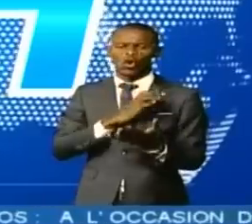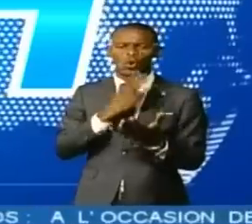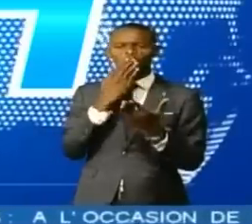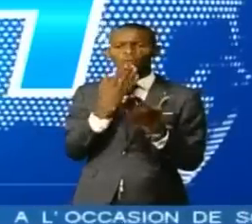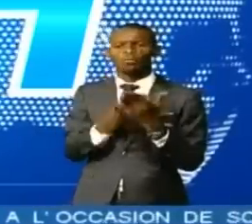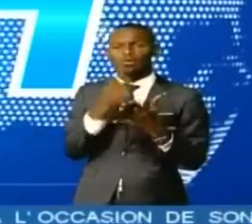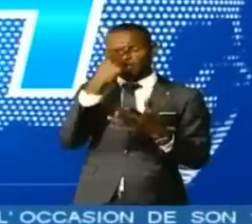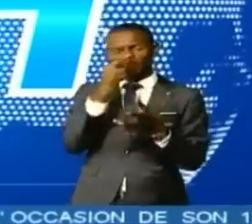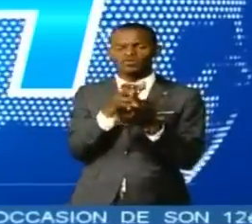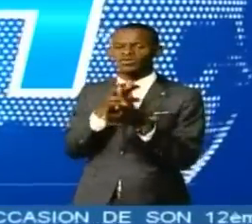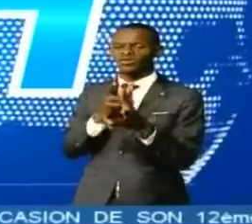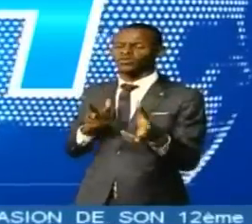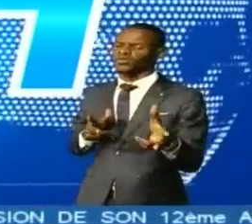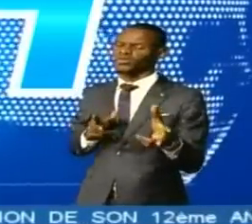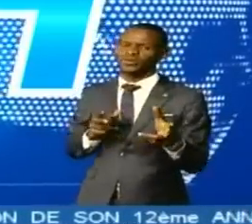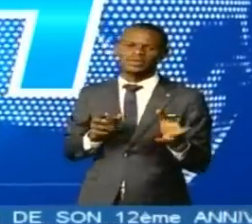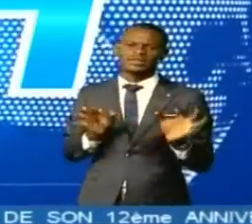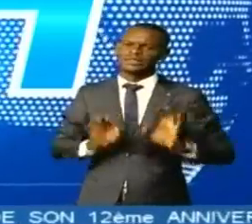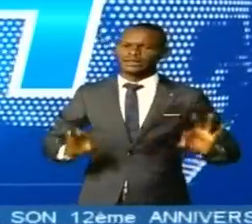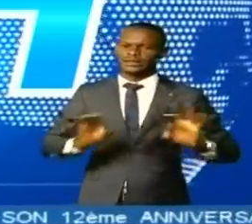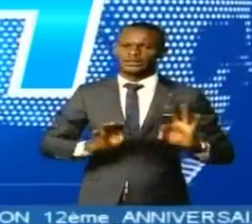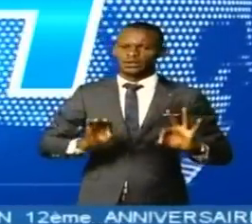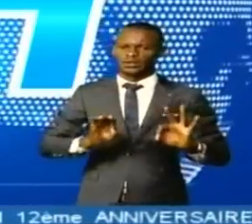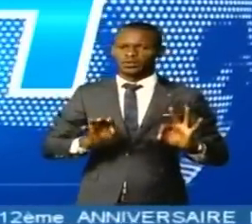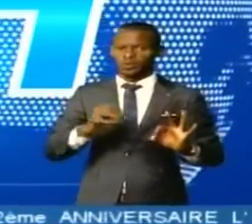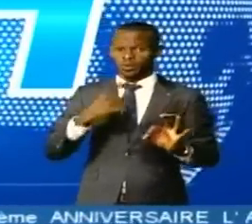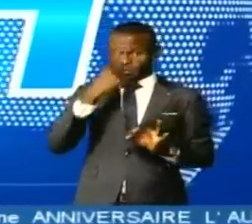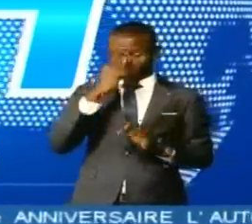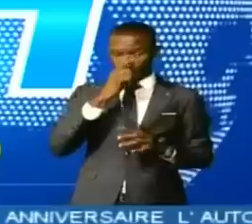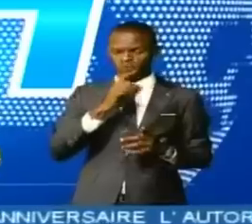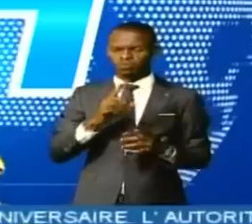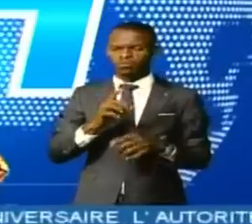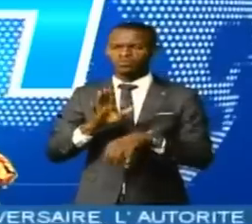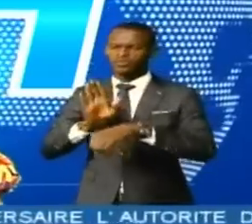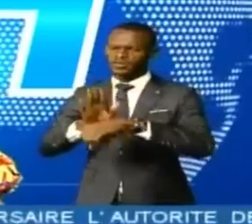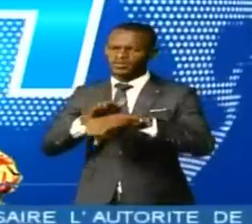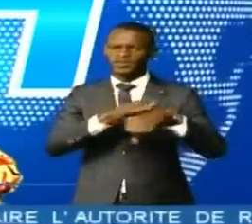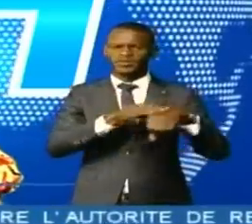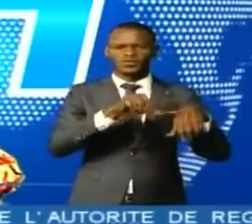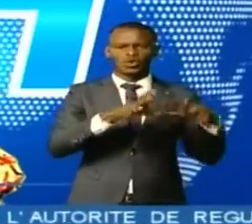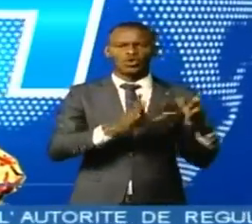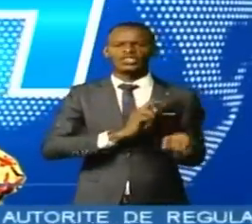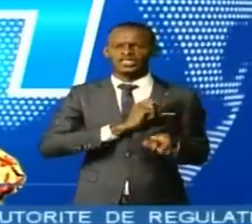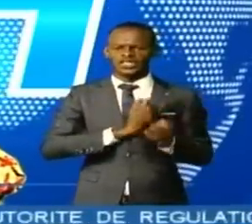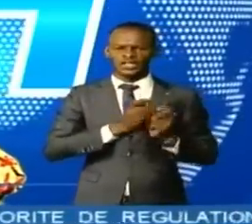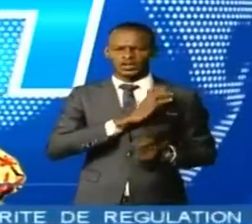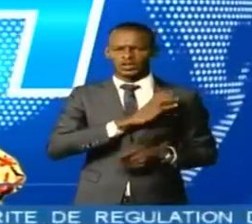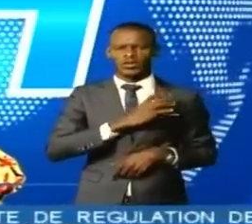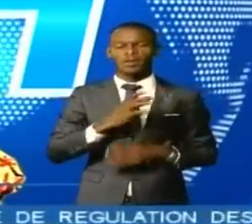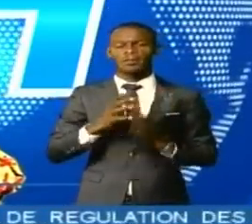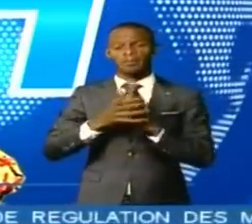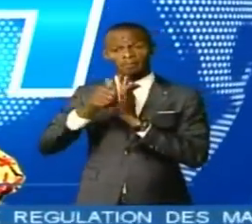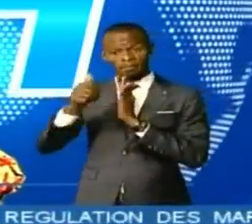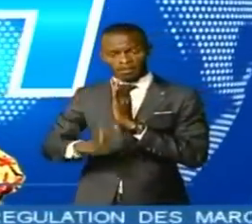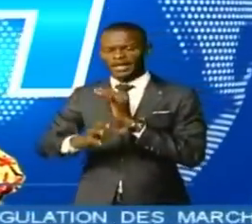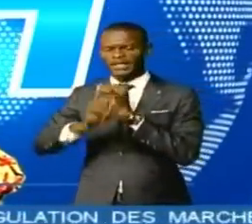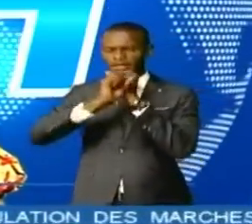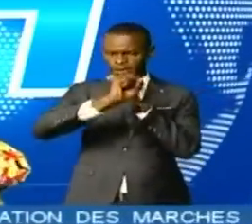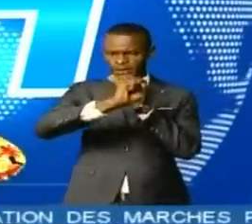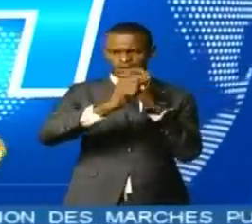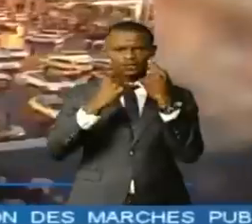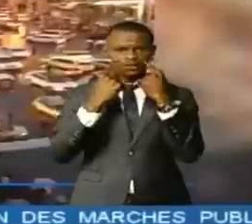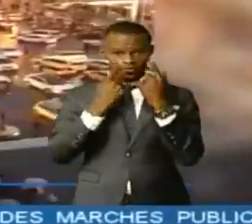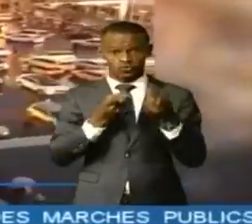de mentalité. Les experts de ces secteurs s'élancent dans la sensibilisation. C'est un reportage de Pierre Mbouyou